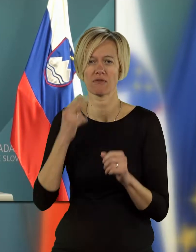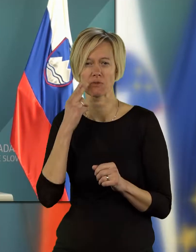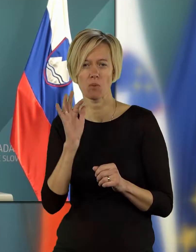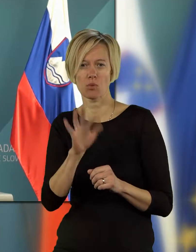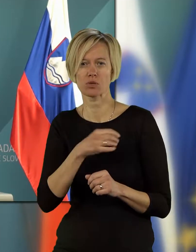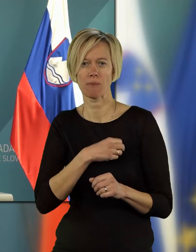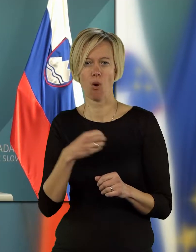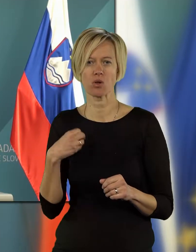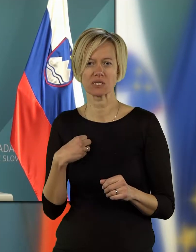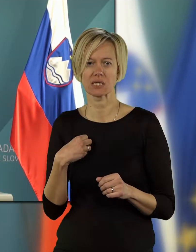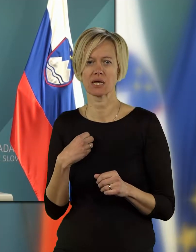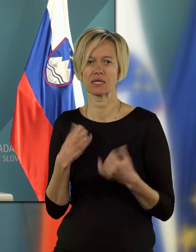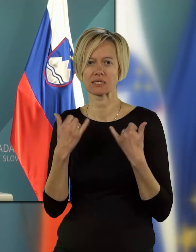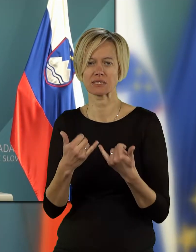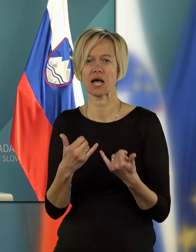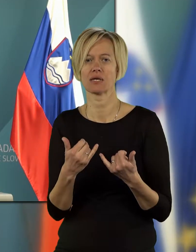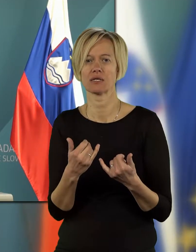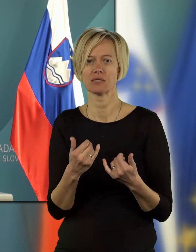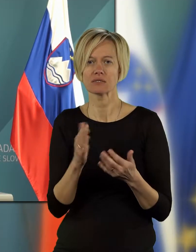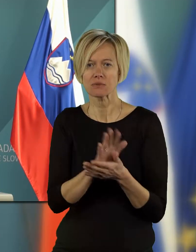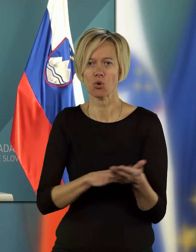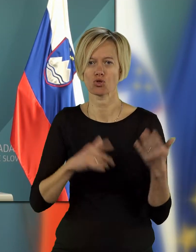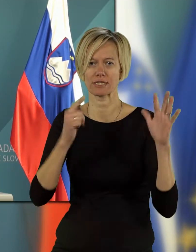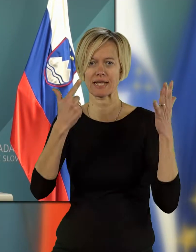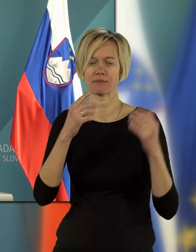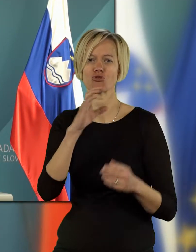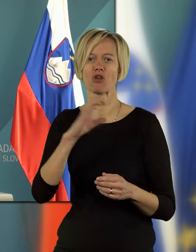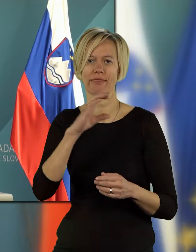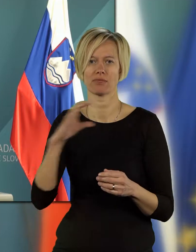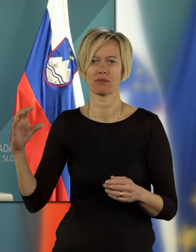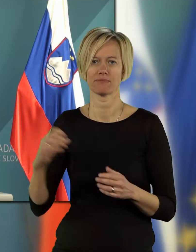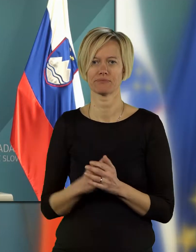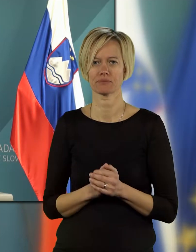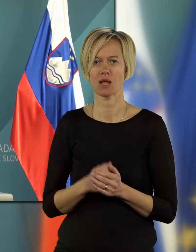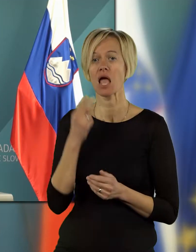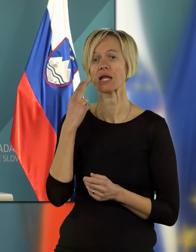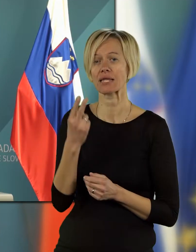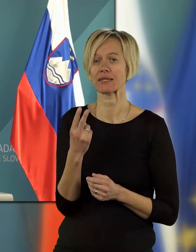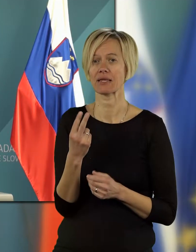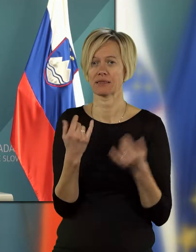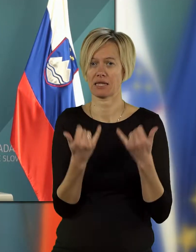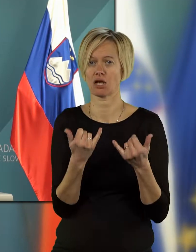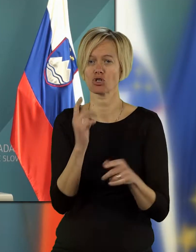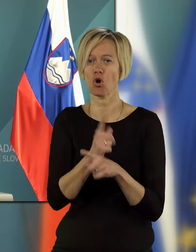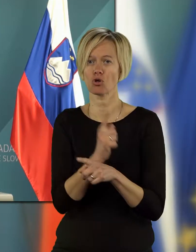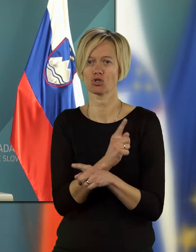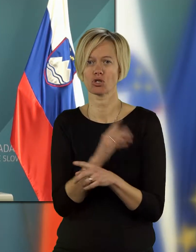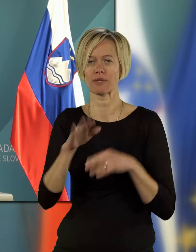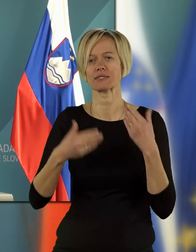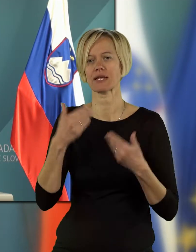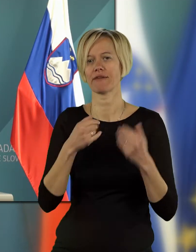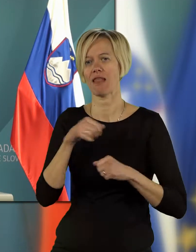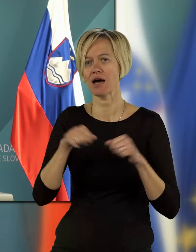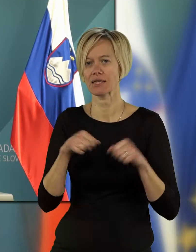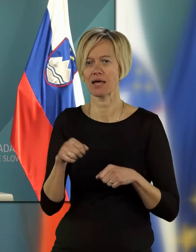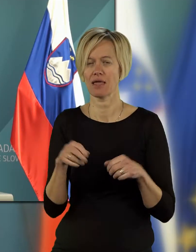Ne, videli smo proti Poljski, so dejansko zdaj sprožili ta 7. člen. No, kar se tiče še današnjih odločitev